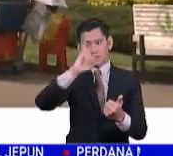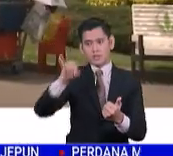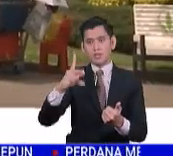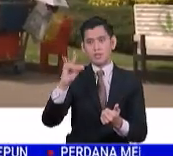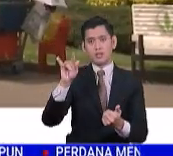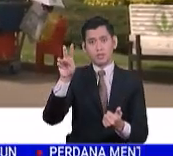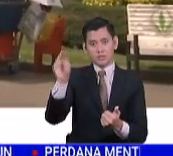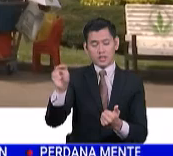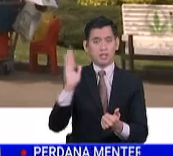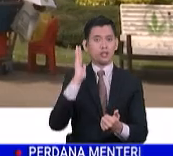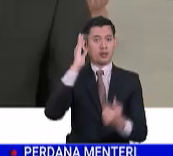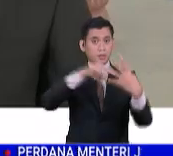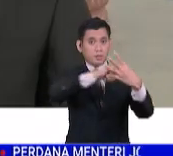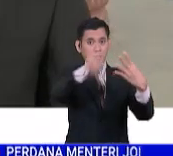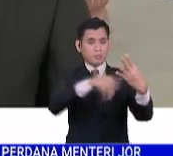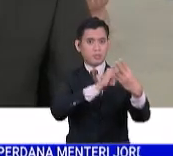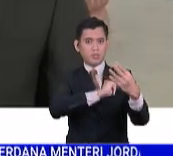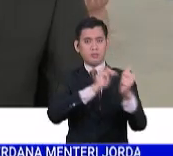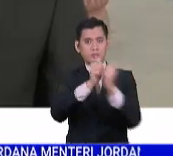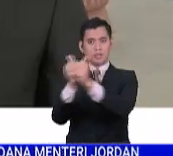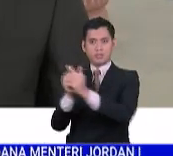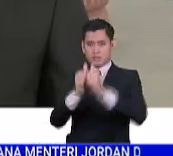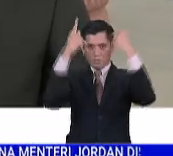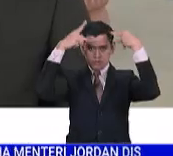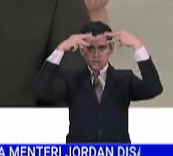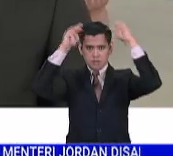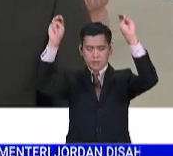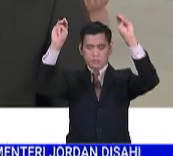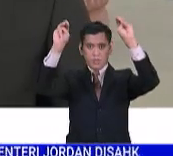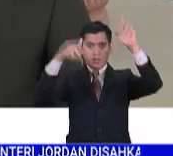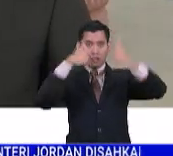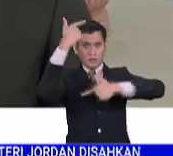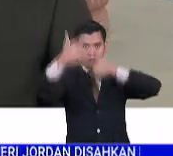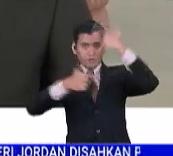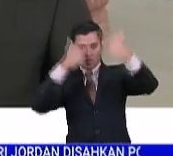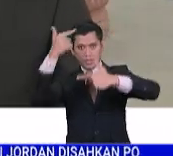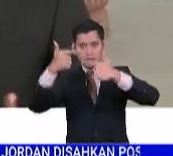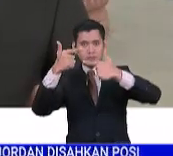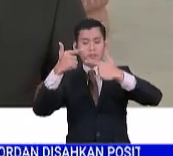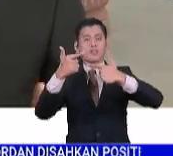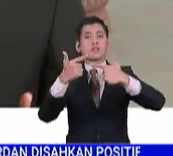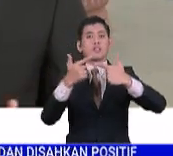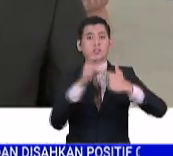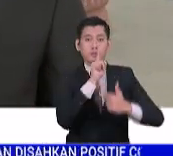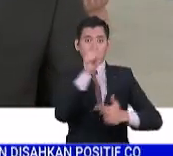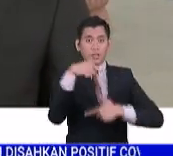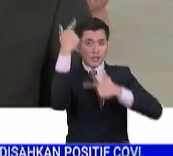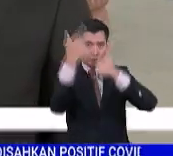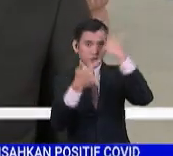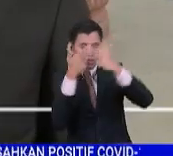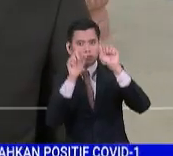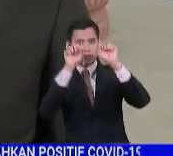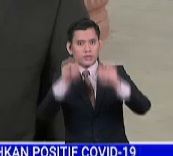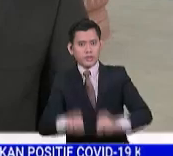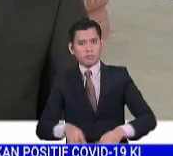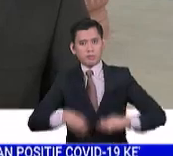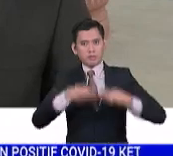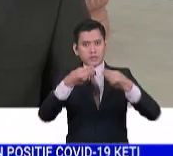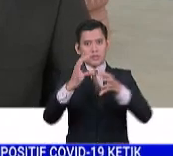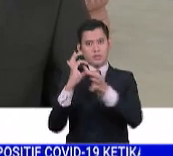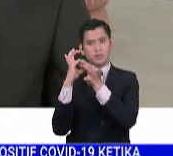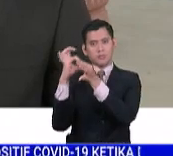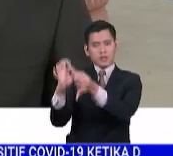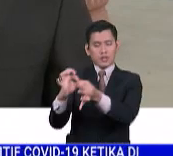alias Hai lewat Anda sunyi Perdana Menteri ini juga mencerminkan kemufakatan kerajaan untuk memperkukuhkan